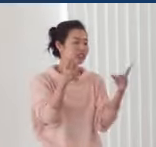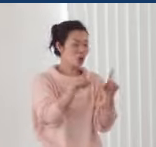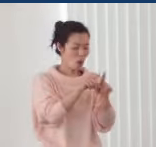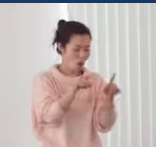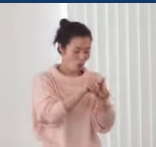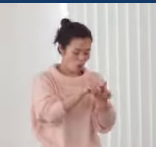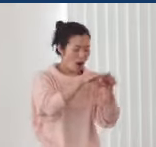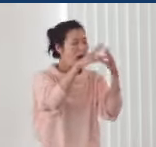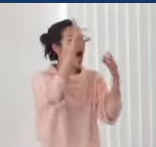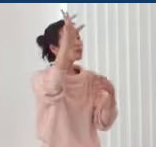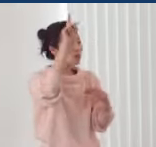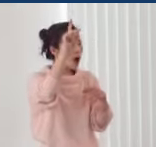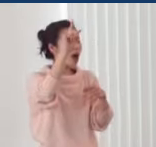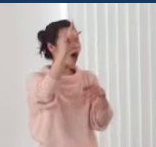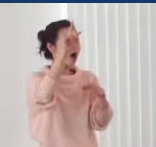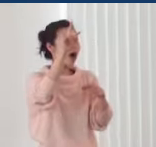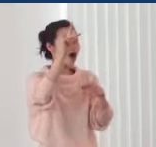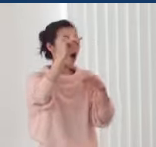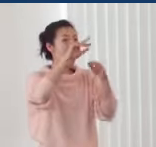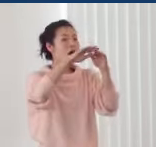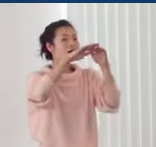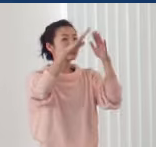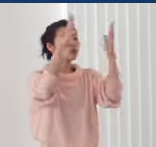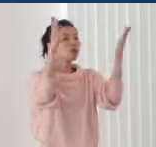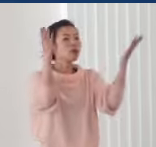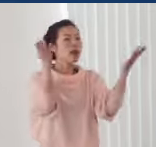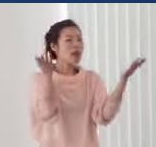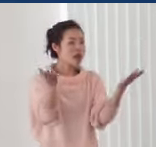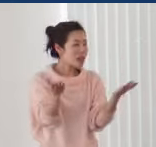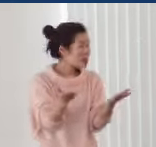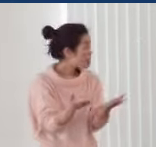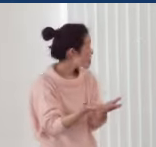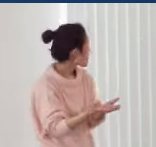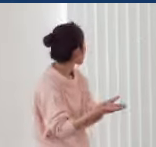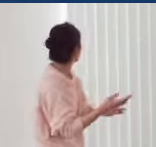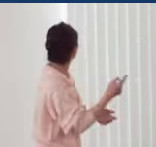全てを時義にかなうように作りと訳しているんです。